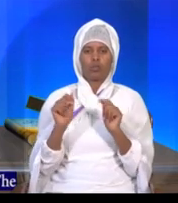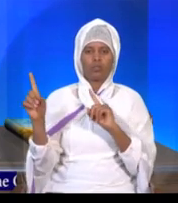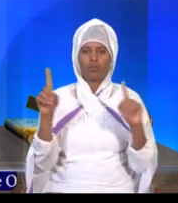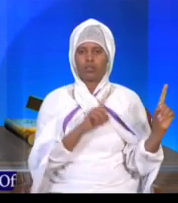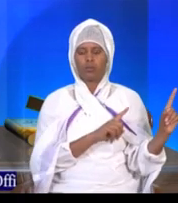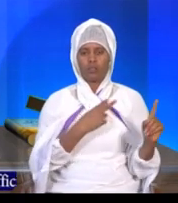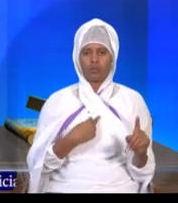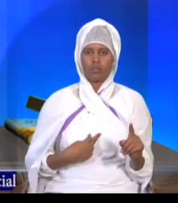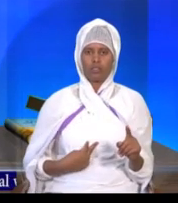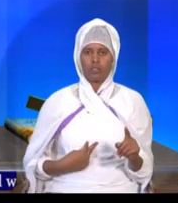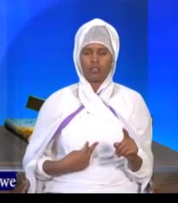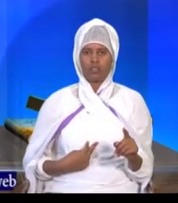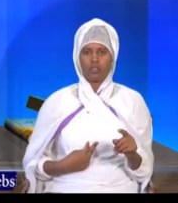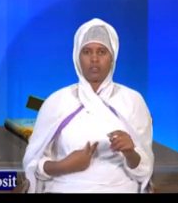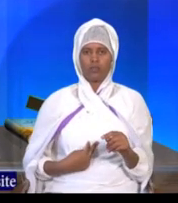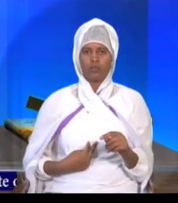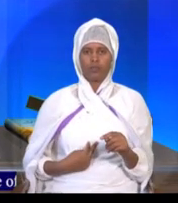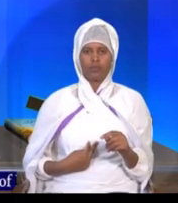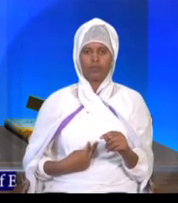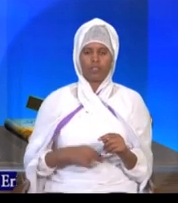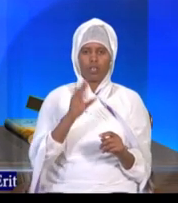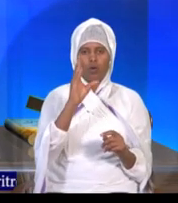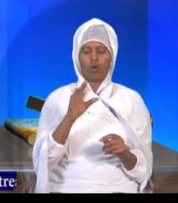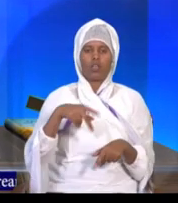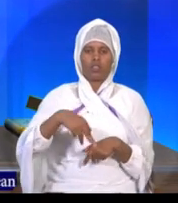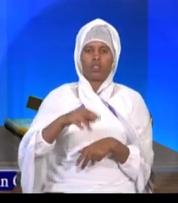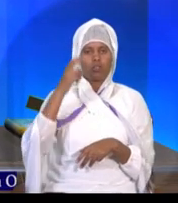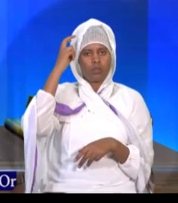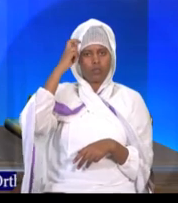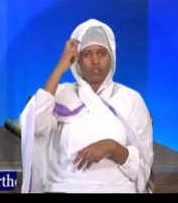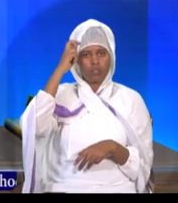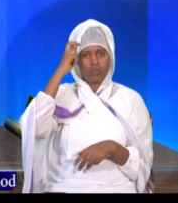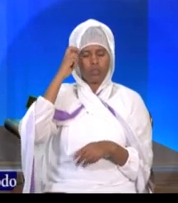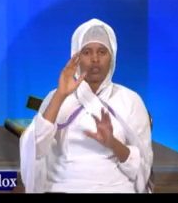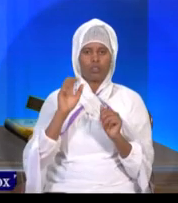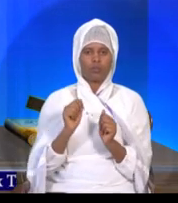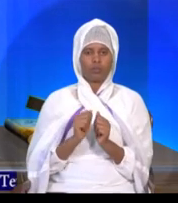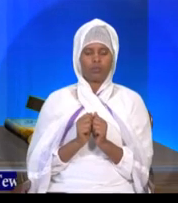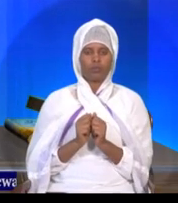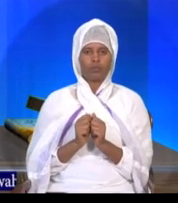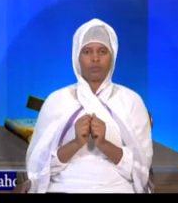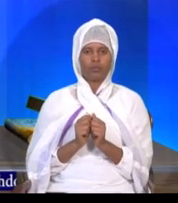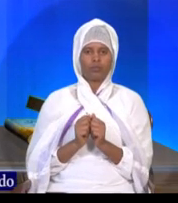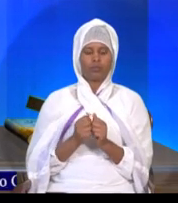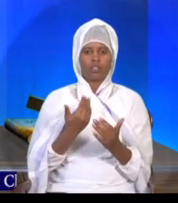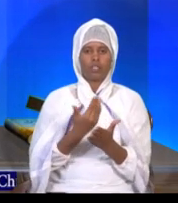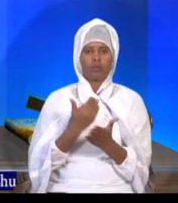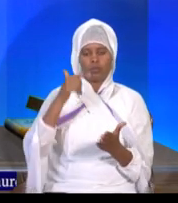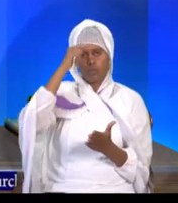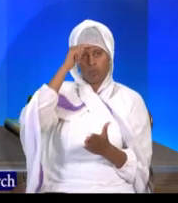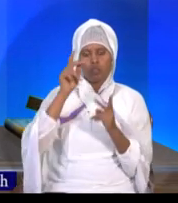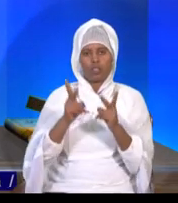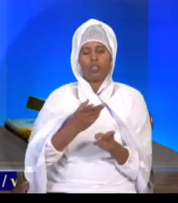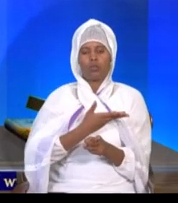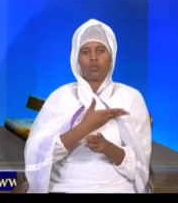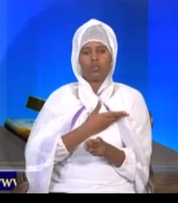روم وتوم هزبي نافتوم كهانات نافتوم هاواريات كيدوم يناززو ينسحو نيروم إيم كابتوم زي